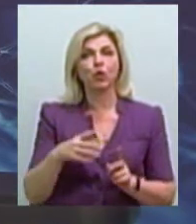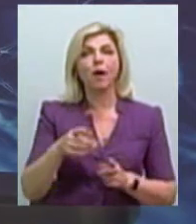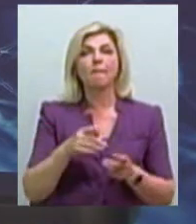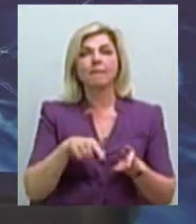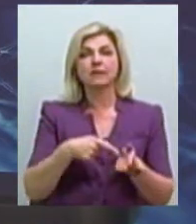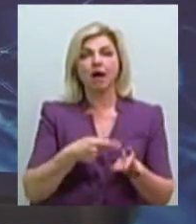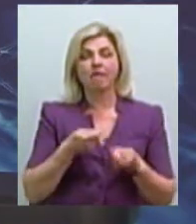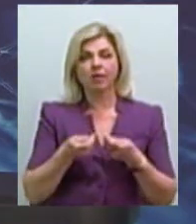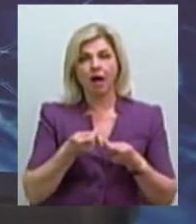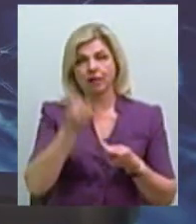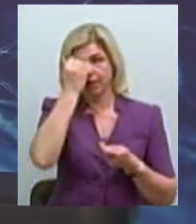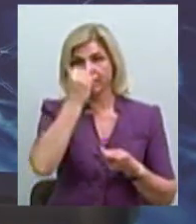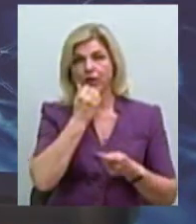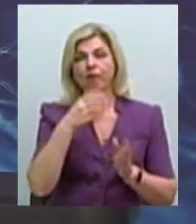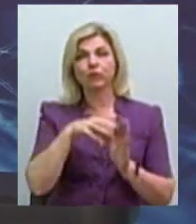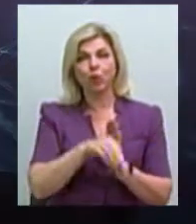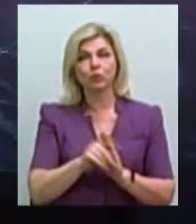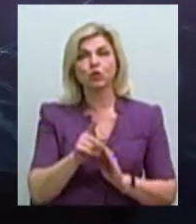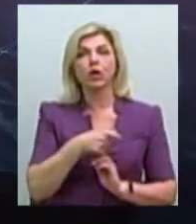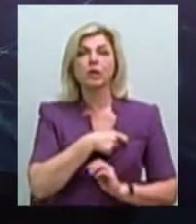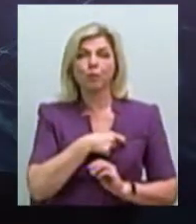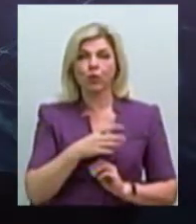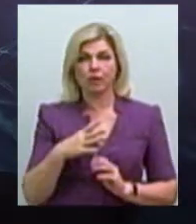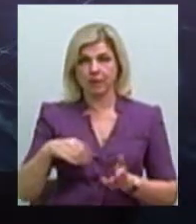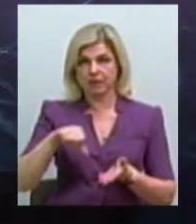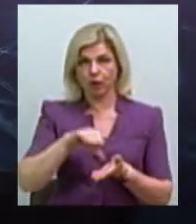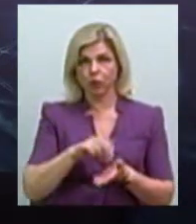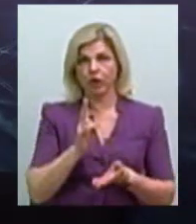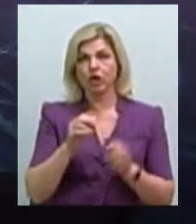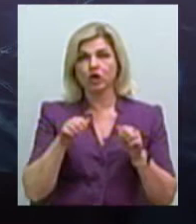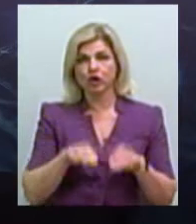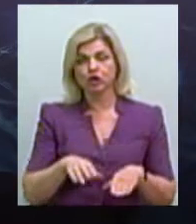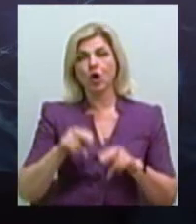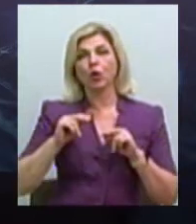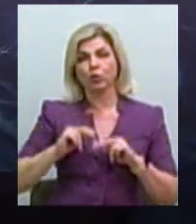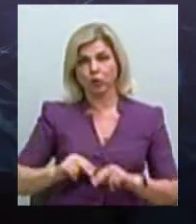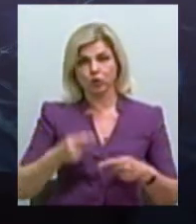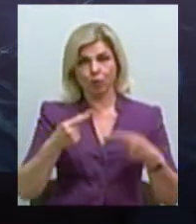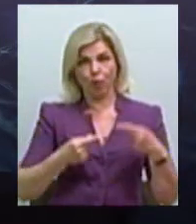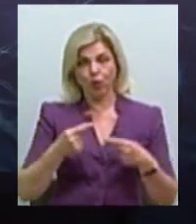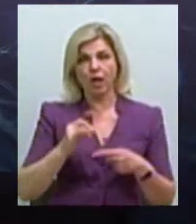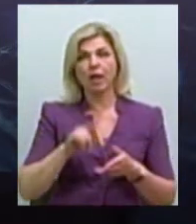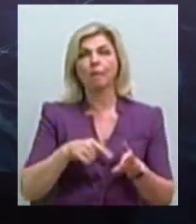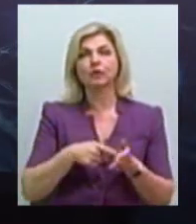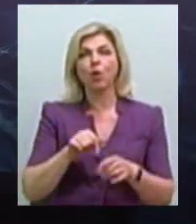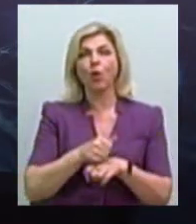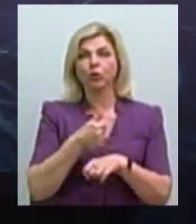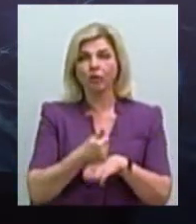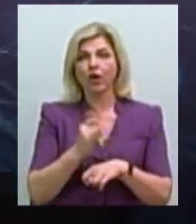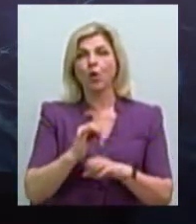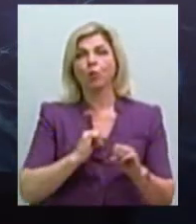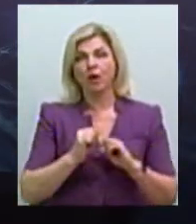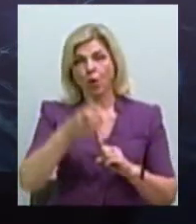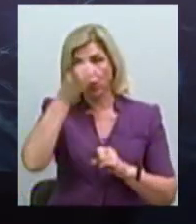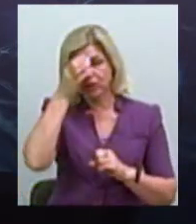влада, і завдяки в тому числі, що і депутати були залучені до вирішення колективного трудового спору, і міський голова, і управління освіти, вони